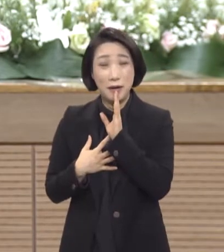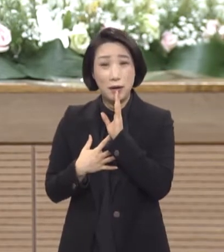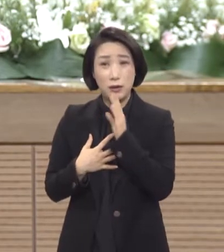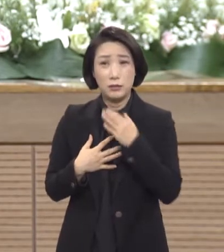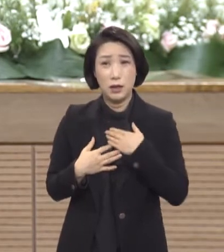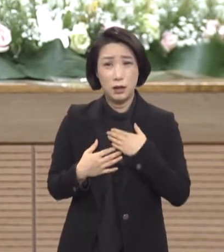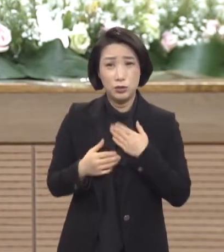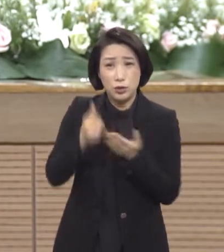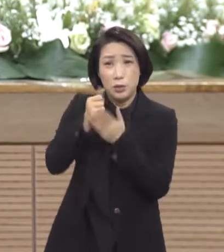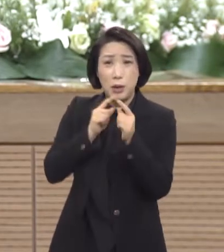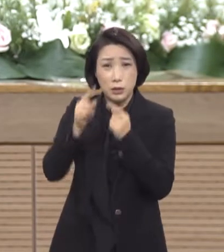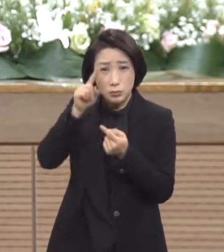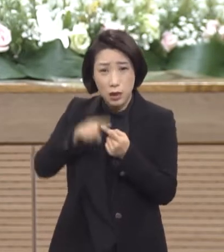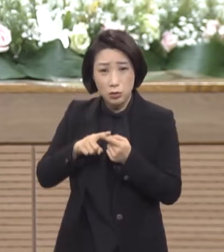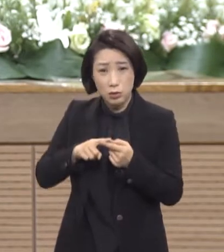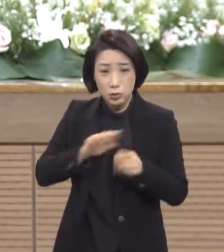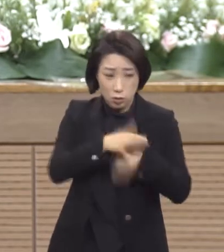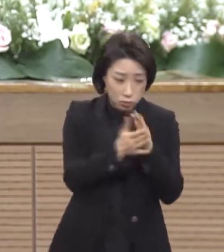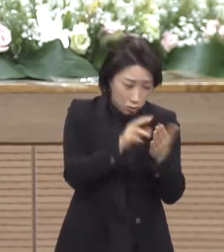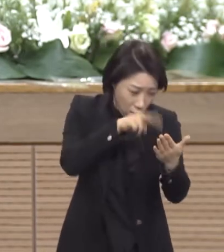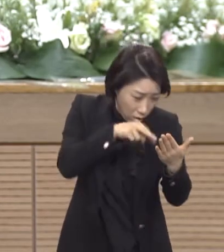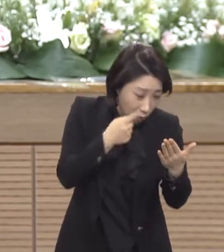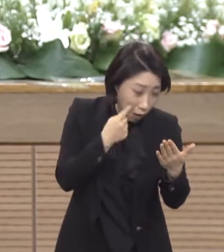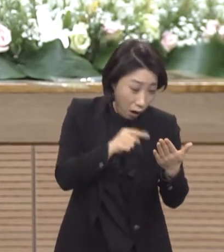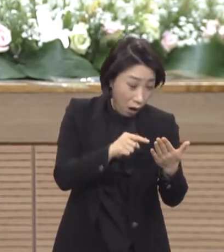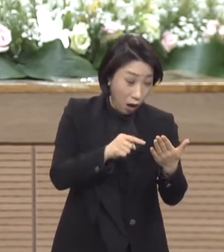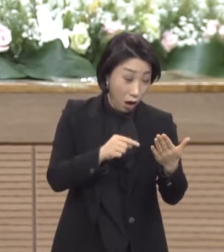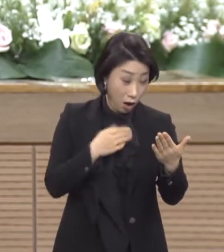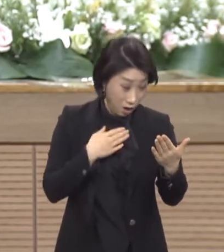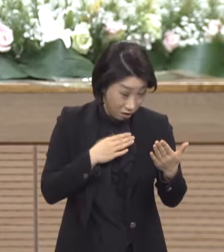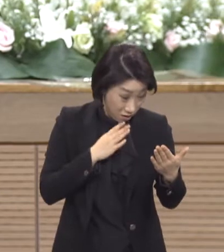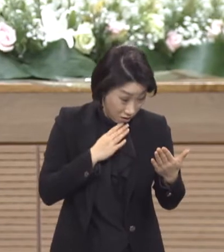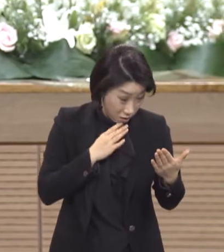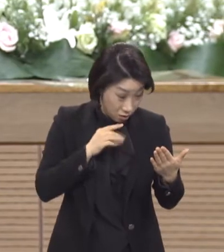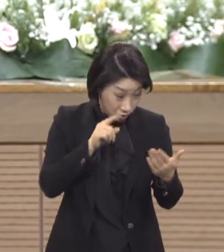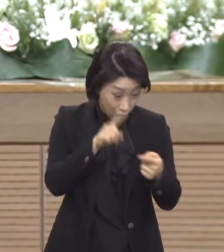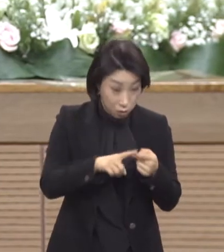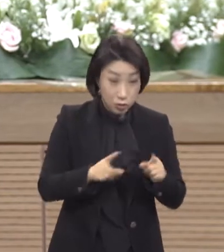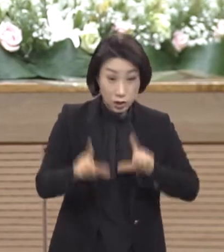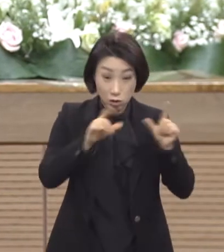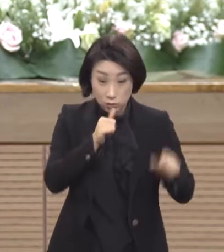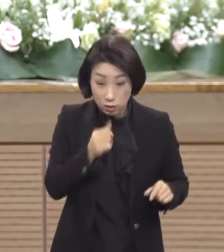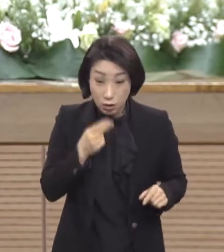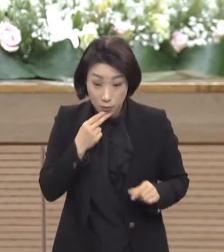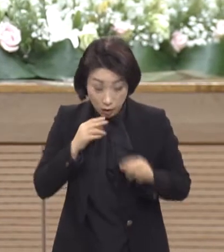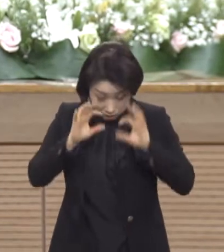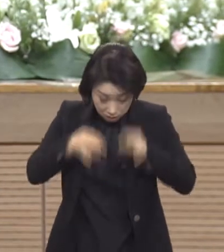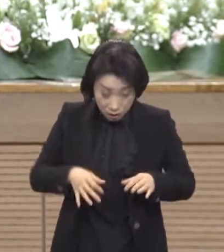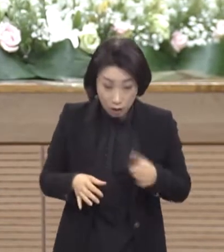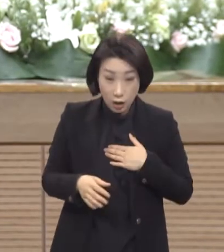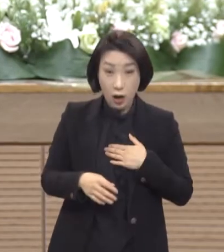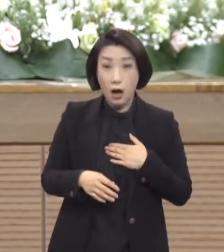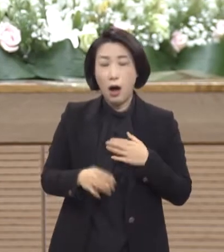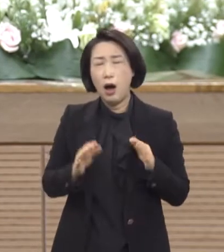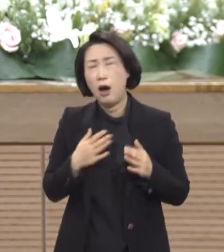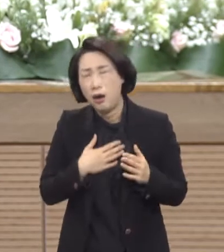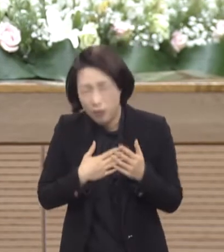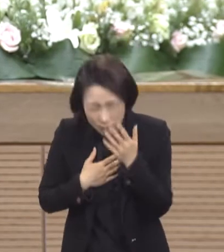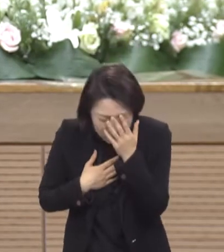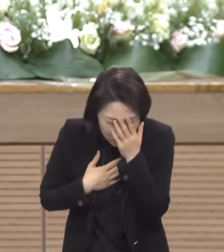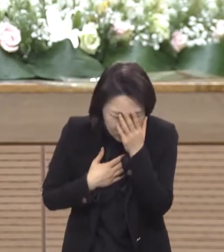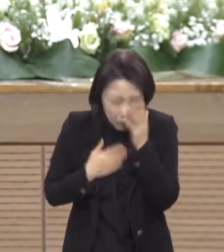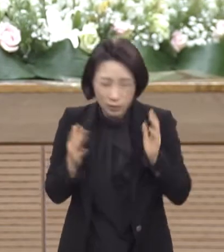내가 이 말씀대로 뭐 그 성경을 한번 읽어보세요. 이 말씀대로 못 산 것이 드러날 때